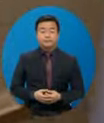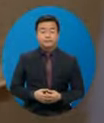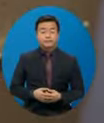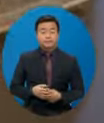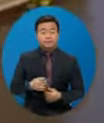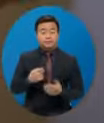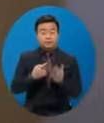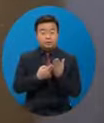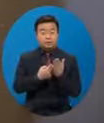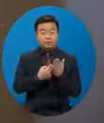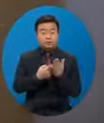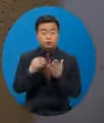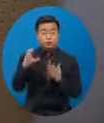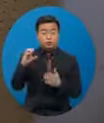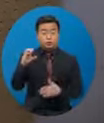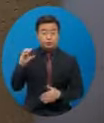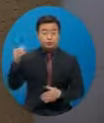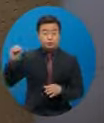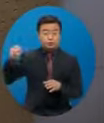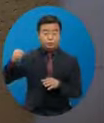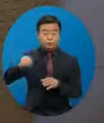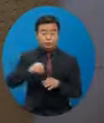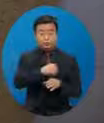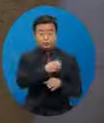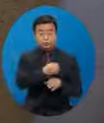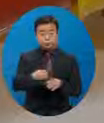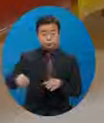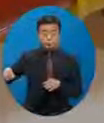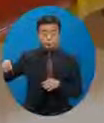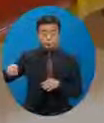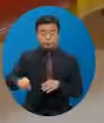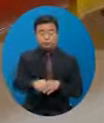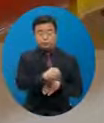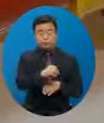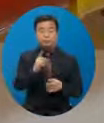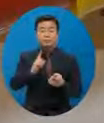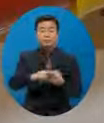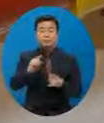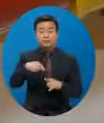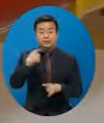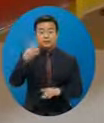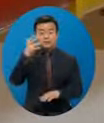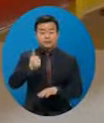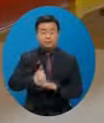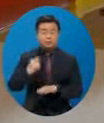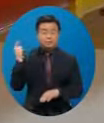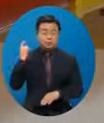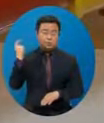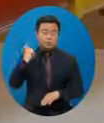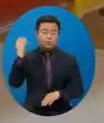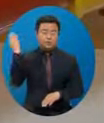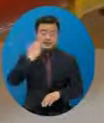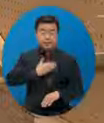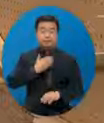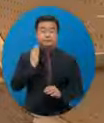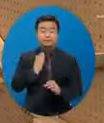유리구슬이 대나무 판자와 깔때기로 만들어진 통로 사이를 지나 종을 치자 맑은 소리가 울려 퍼집니다.